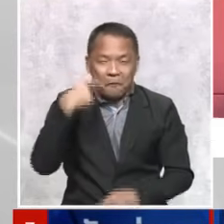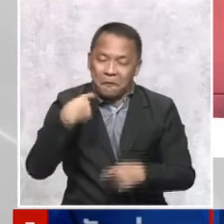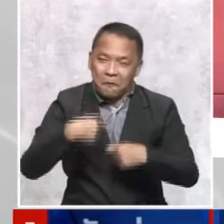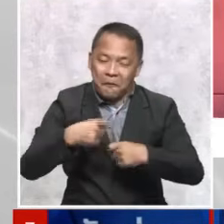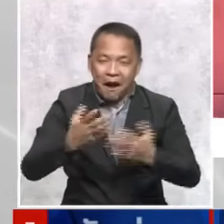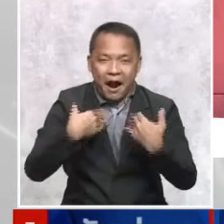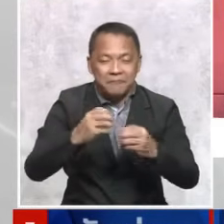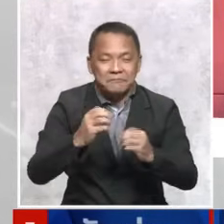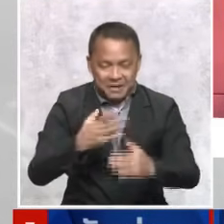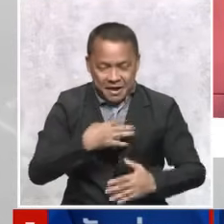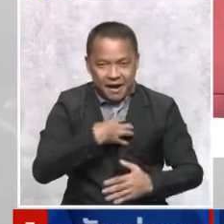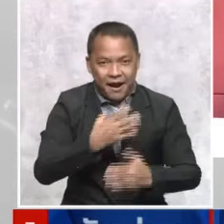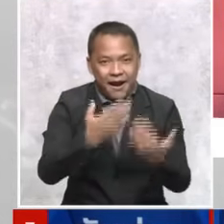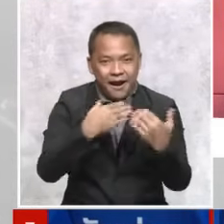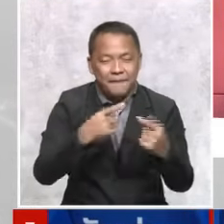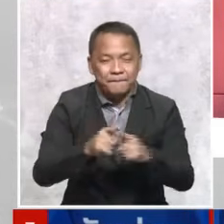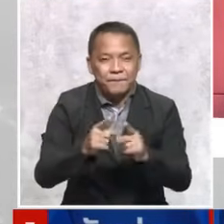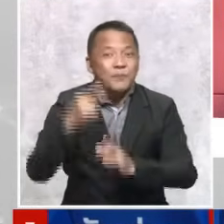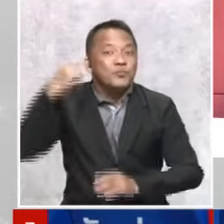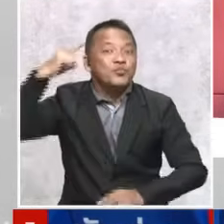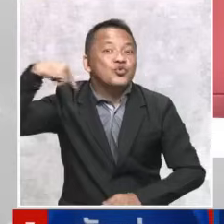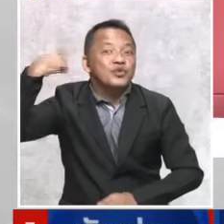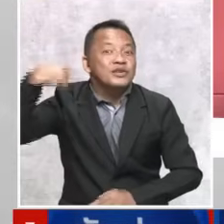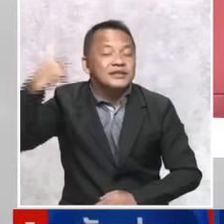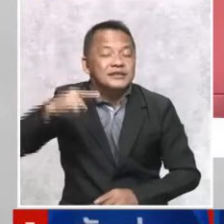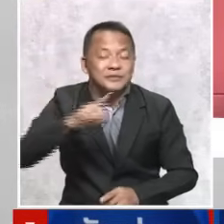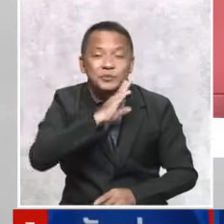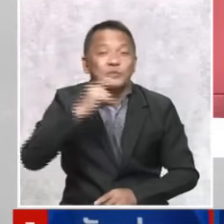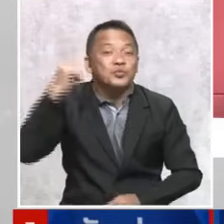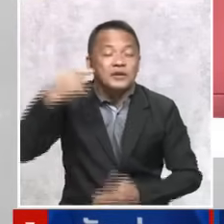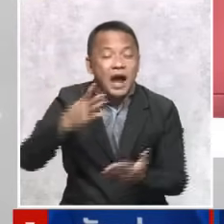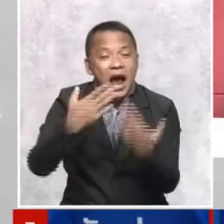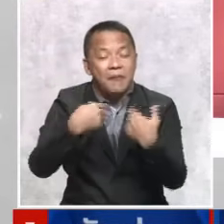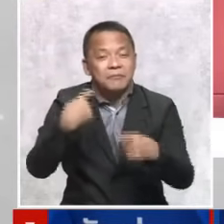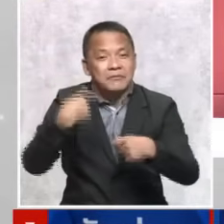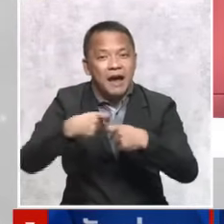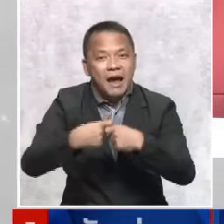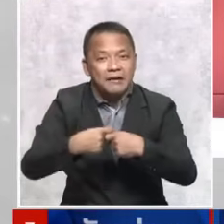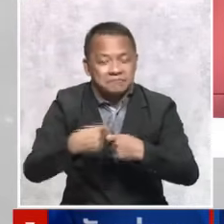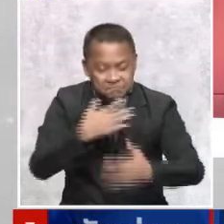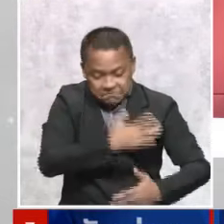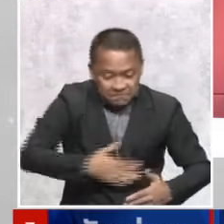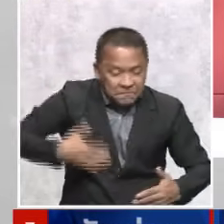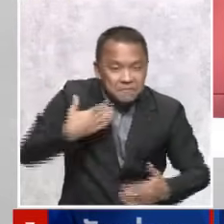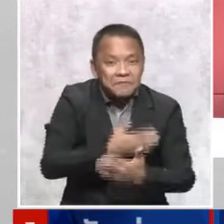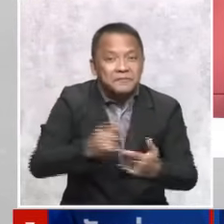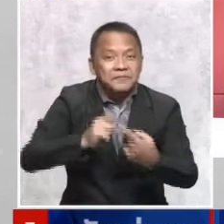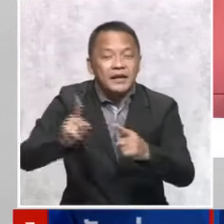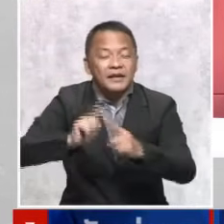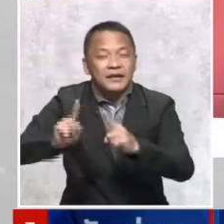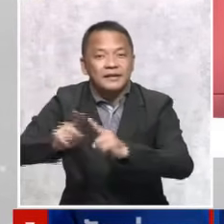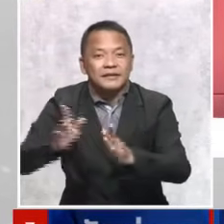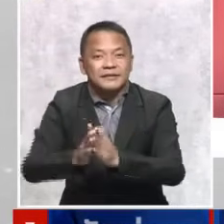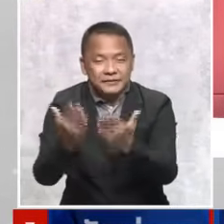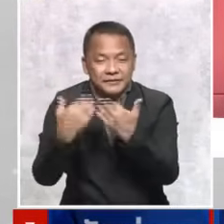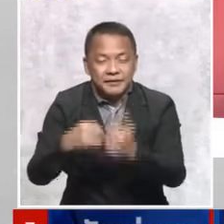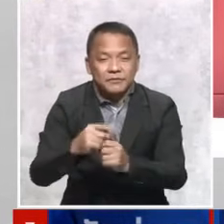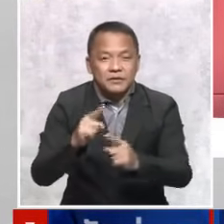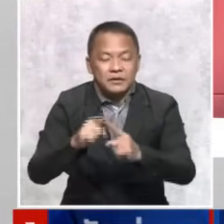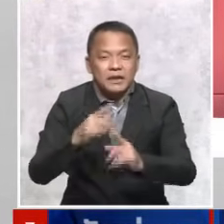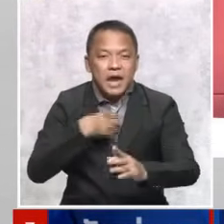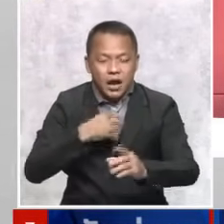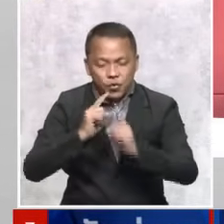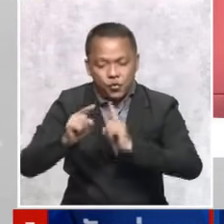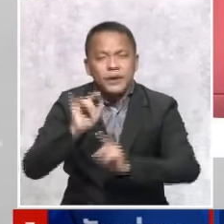ช่ไหม อยากอาบน้ำอ่ะ ค่ะแล้วยิ่งเป็นผู้หญิงด้วยอ่ะ ค่ะ ใช่ไหมคะมันก็จะแบบละเอียดอ่อนนิดนึงอ่ะแล้วนอกจากนี้นะคะก็ยังต้องการ